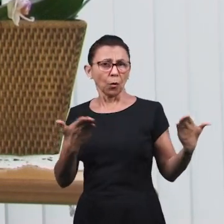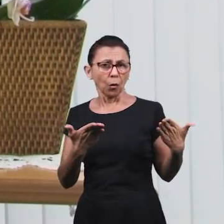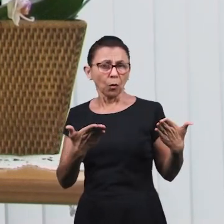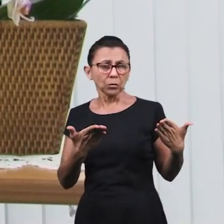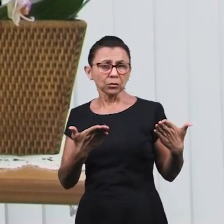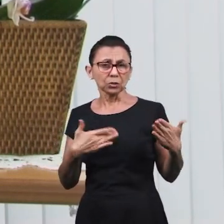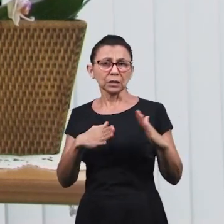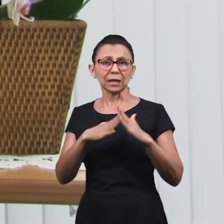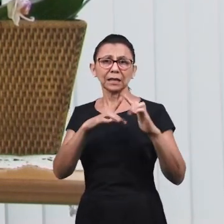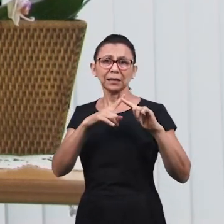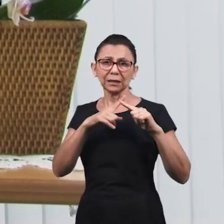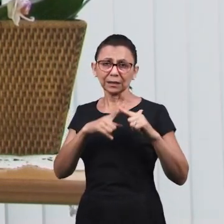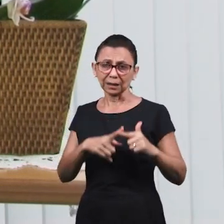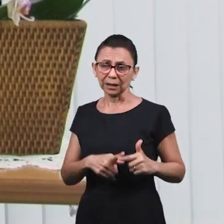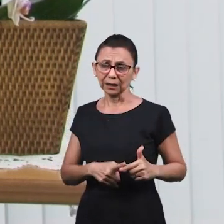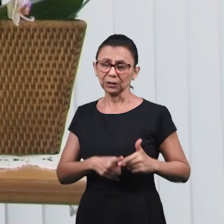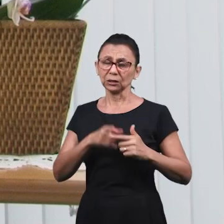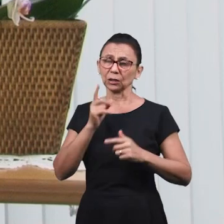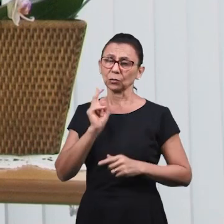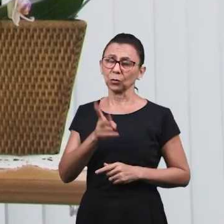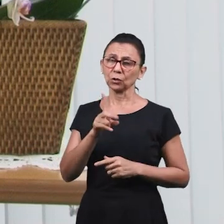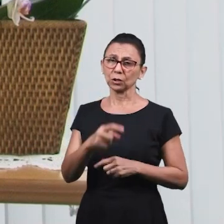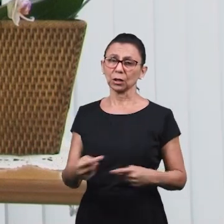Donc, n'importe quel moment,